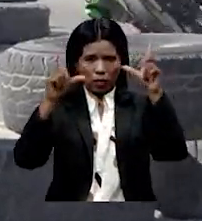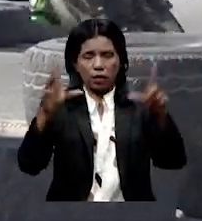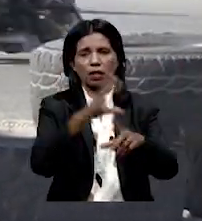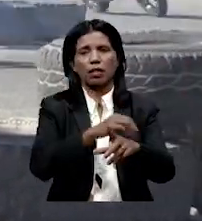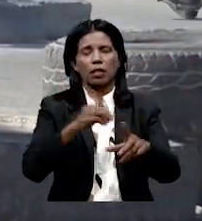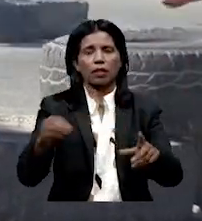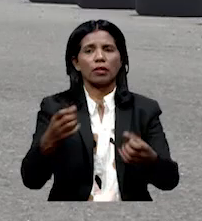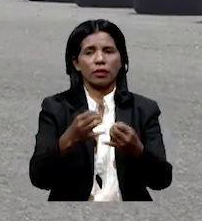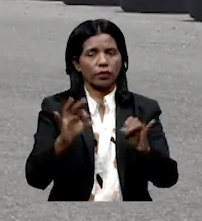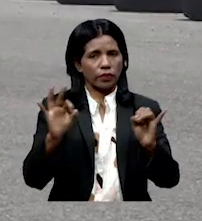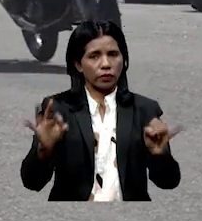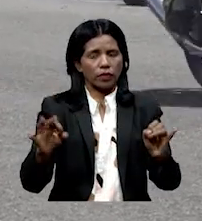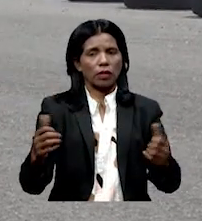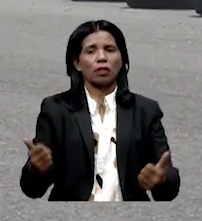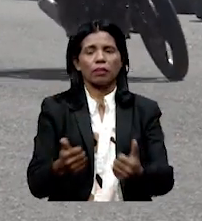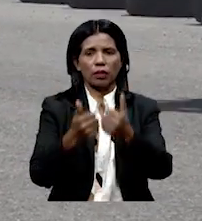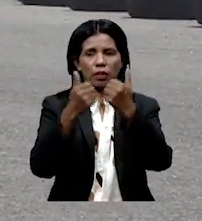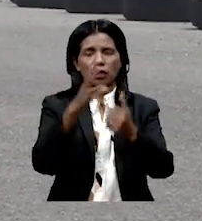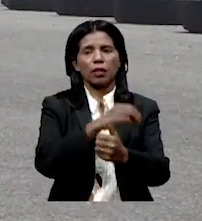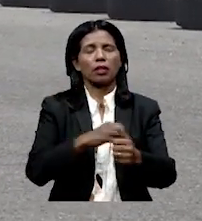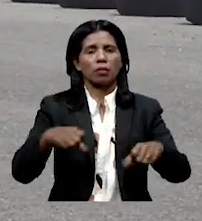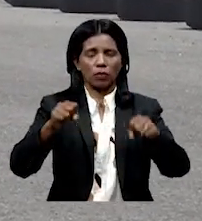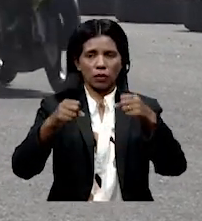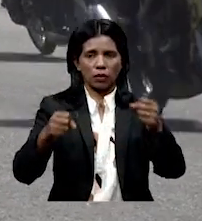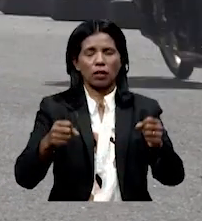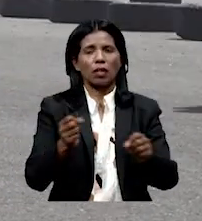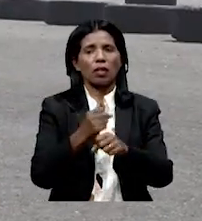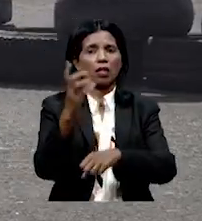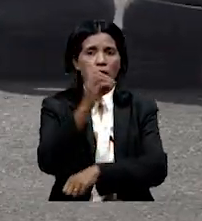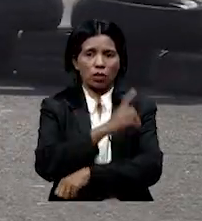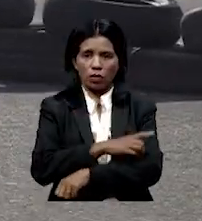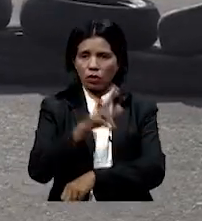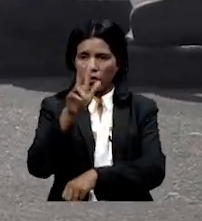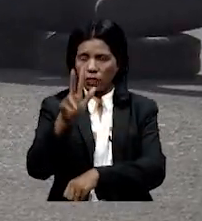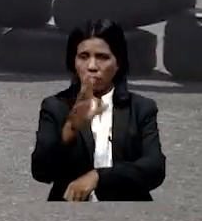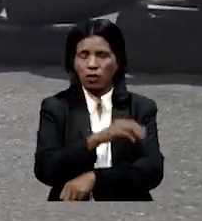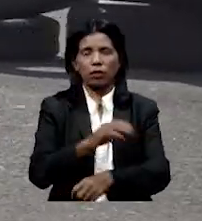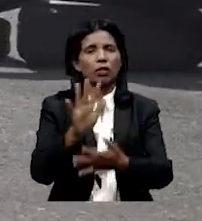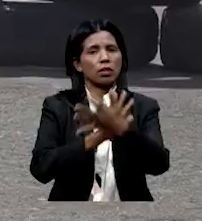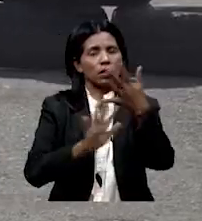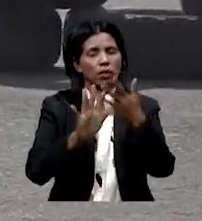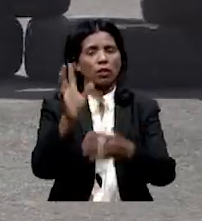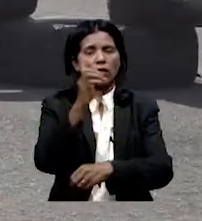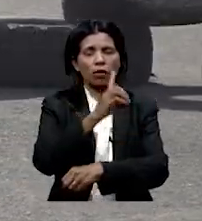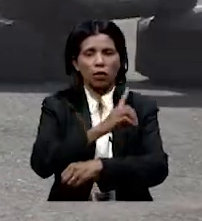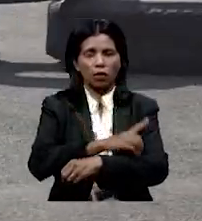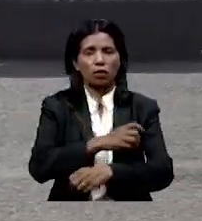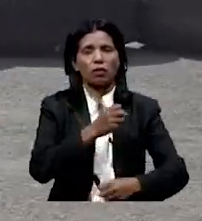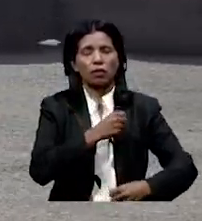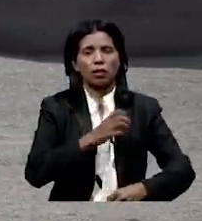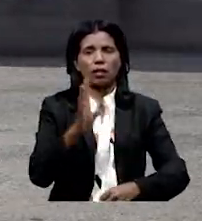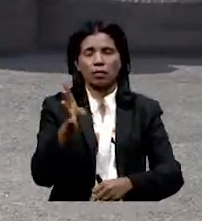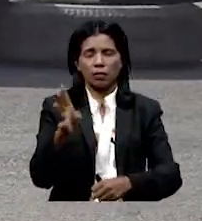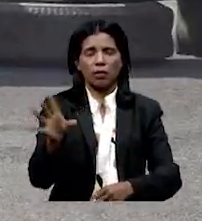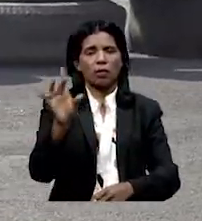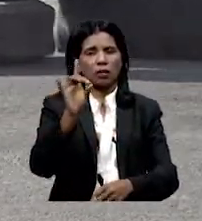en sera no evento competição Road Race ne be Makalau durante loron tolu hodi komemora loron Valentil badala hat nolu